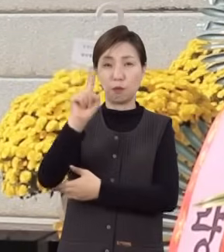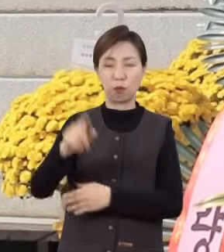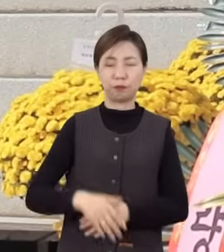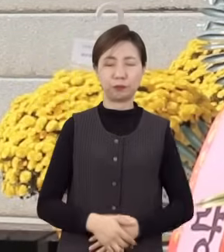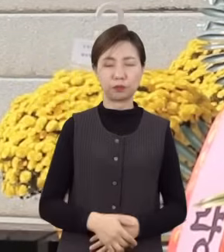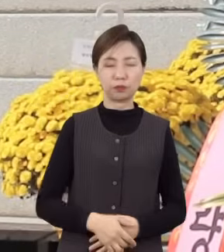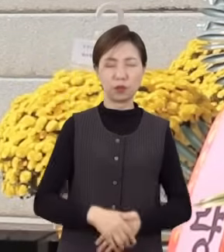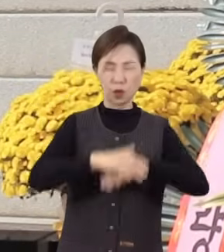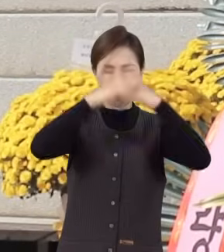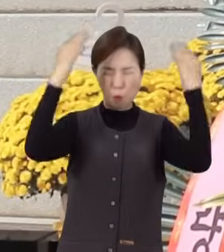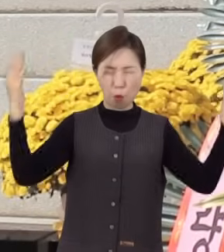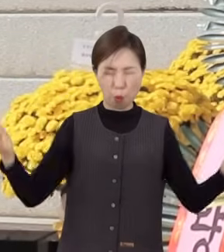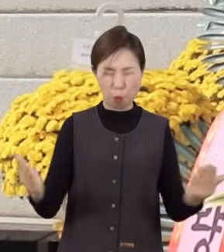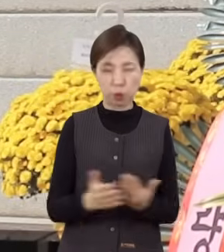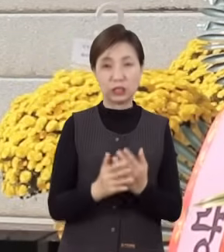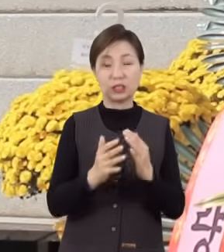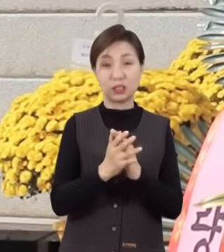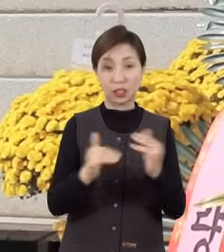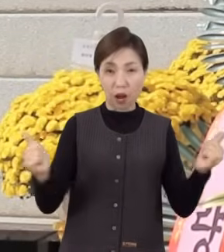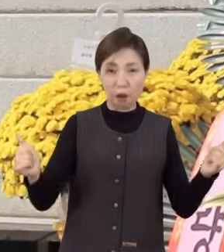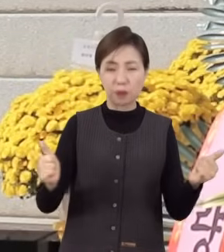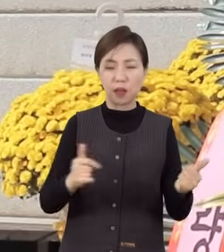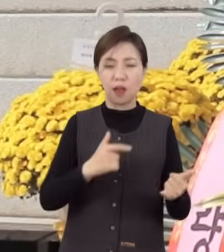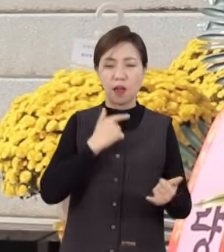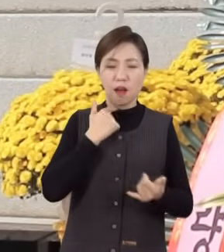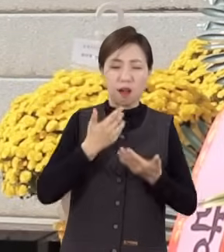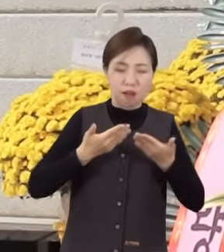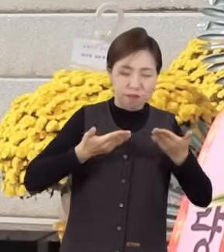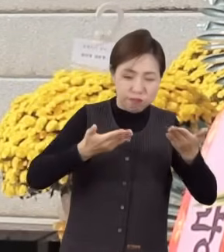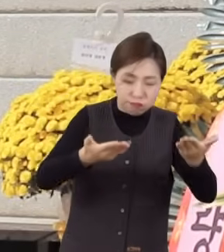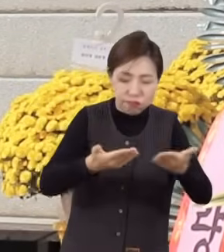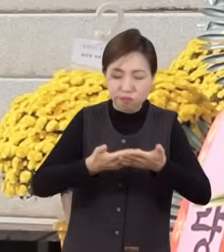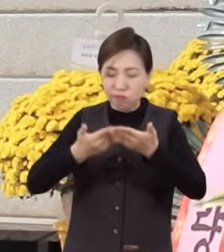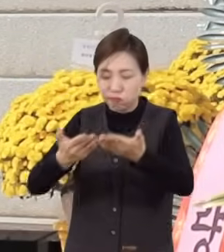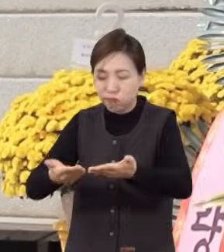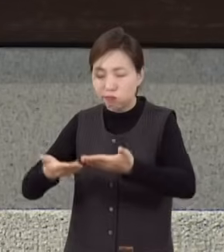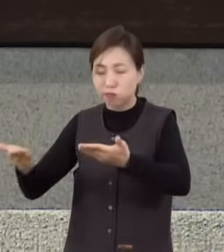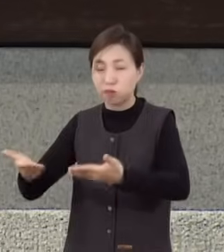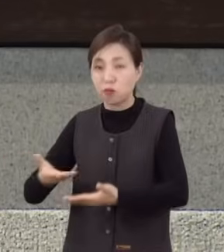훨씬 더 큰 공덕을 쌓게 되느니라.